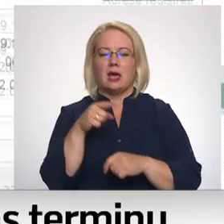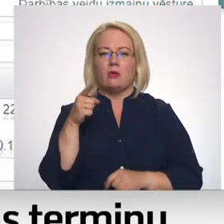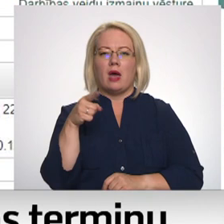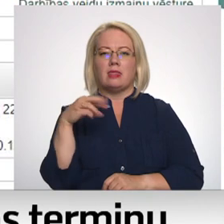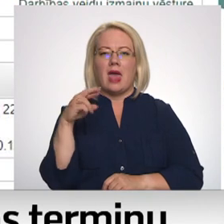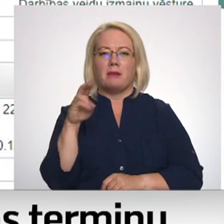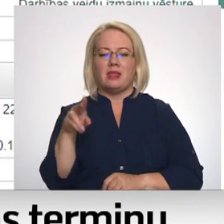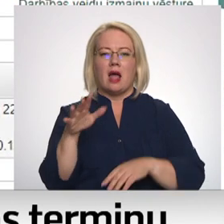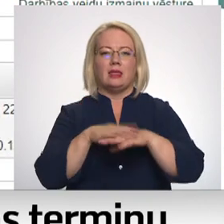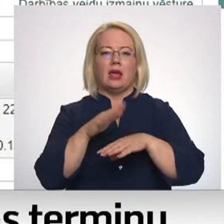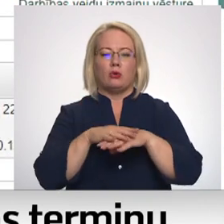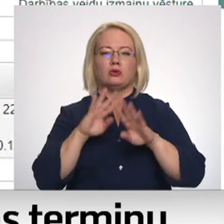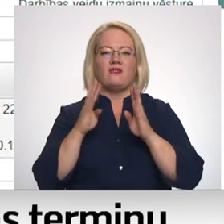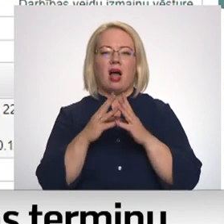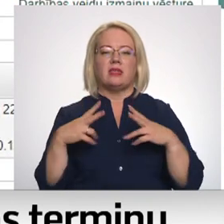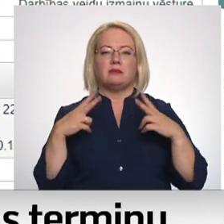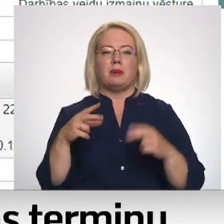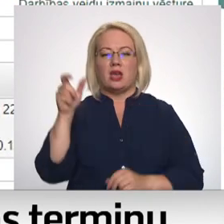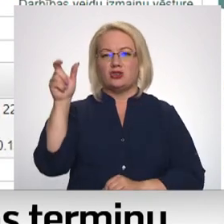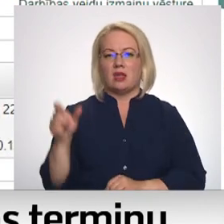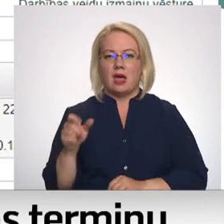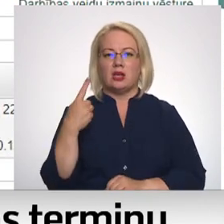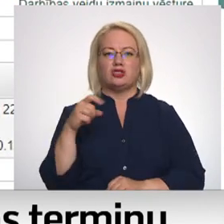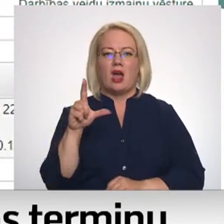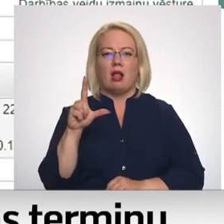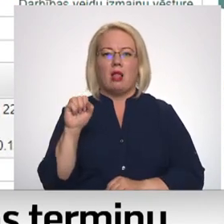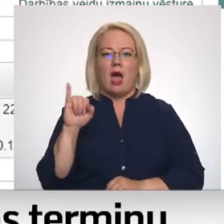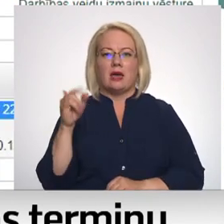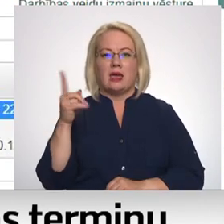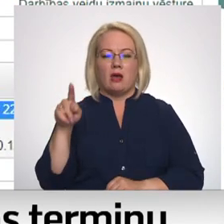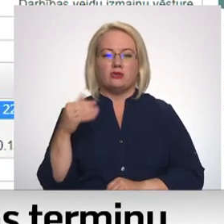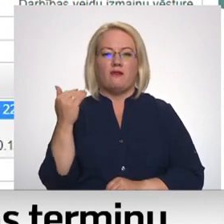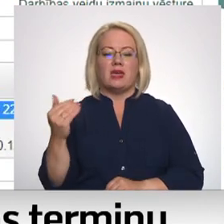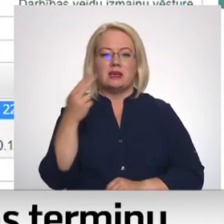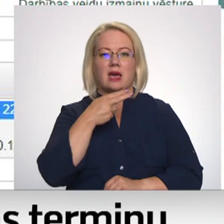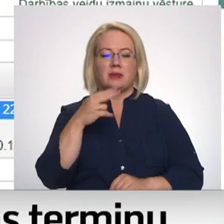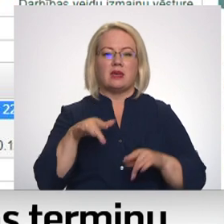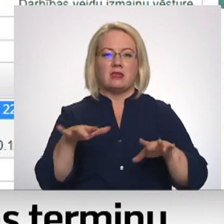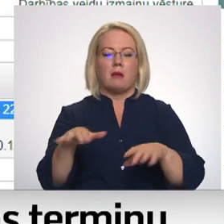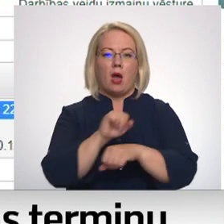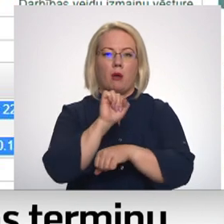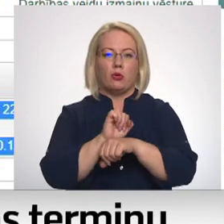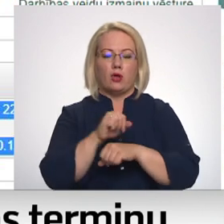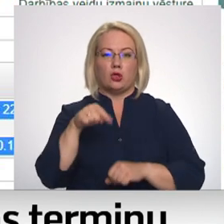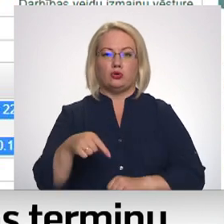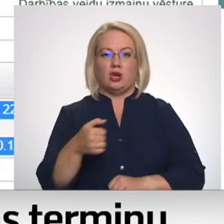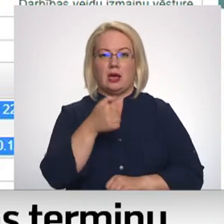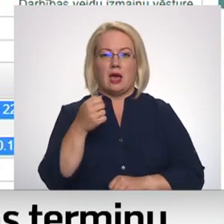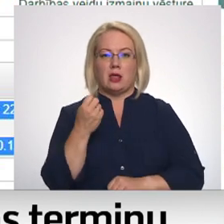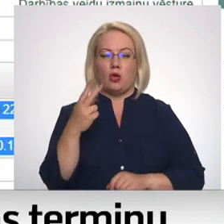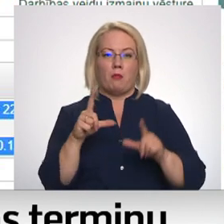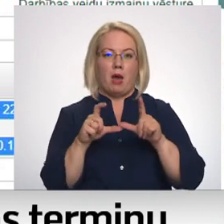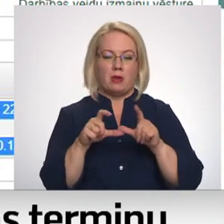tirgus valdes priekšsēdētāja Vladimira Šalajeva, kura vadītājiem uzņēmumam saimnieciskā darbība apturēta no šā gada 12. Aprīļa, bet